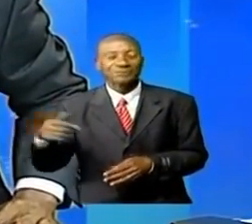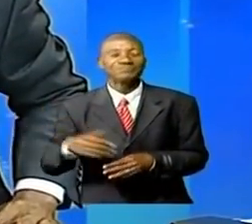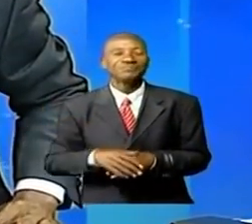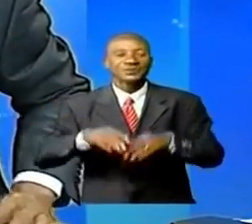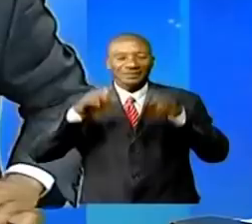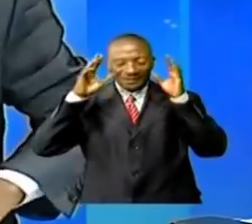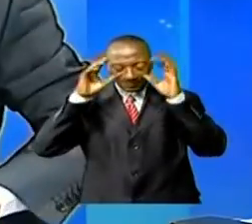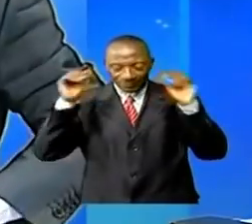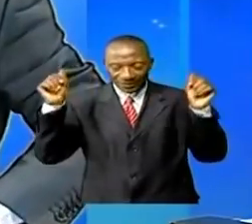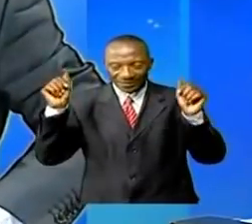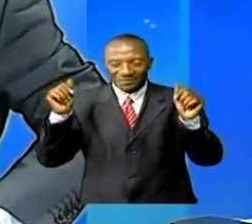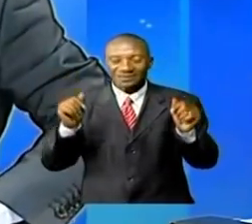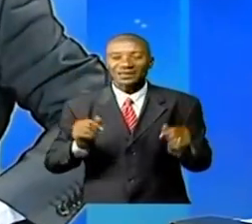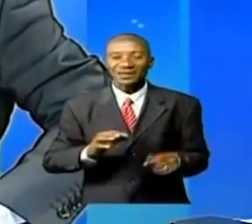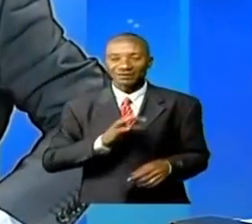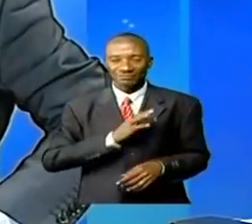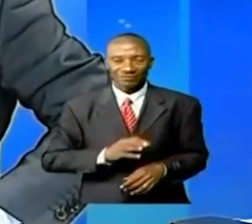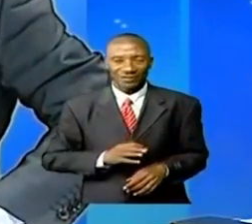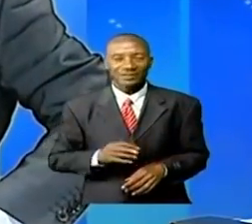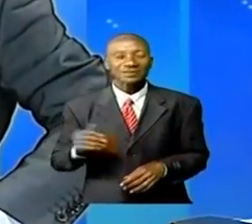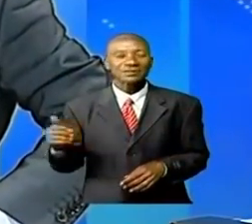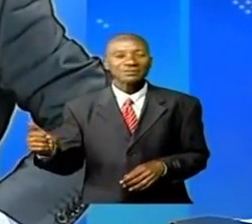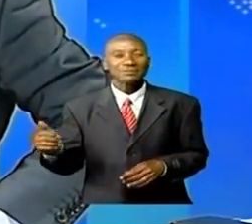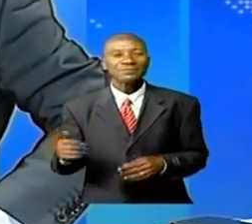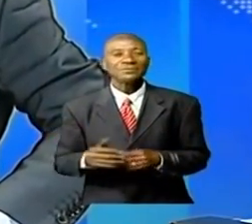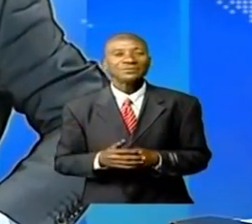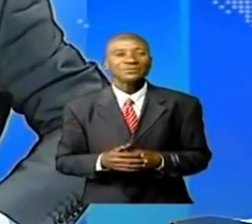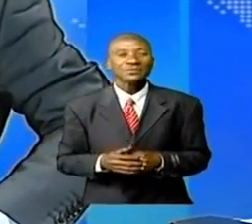a confié ses missions à